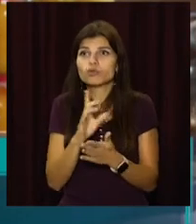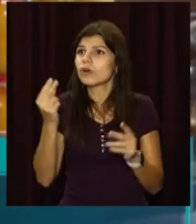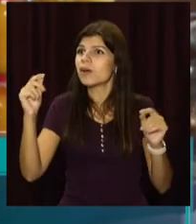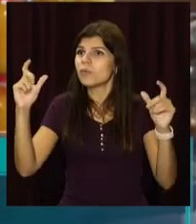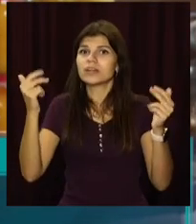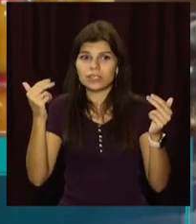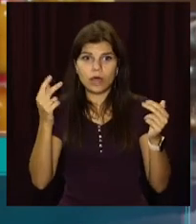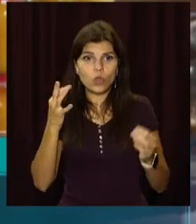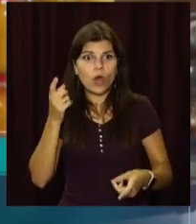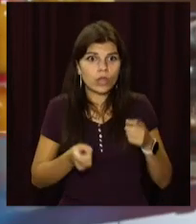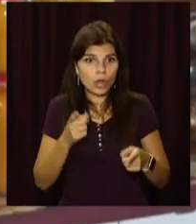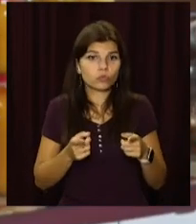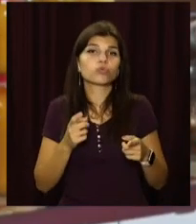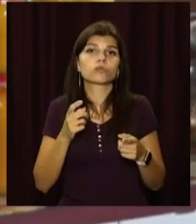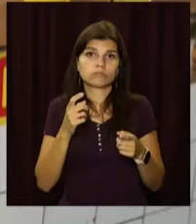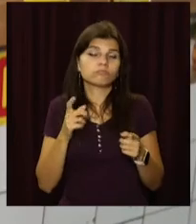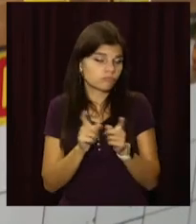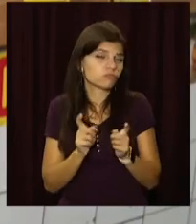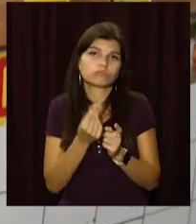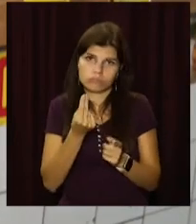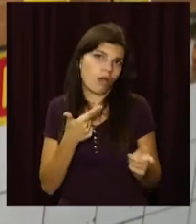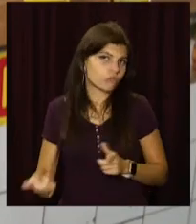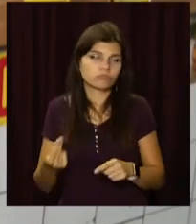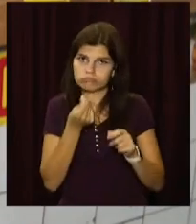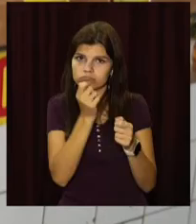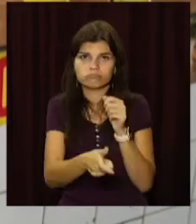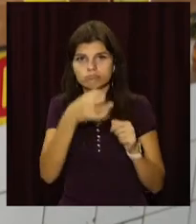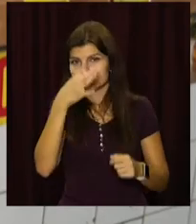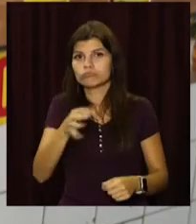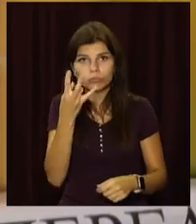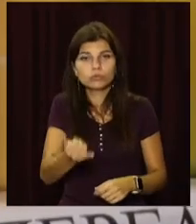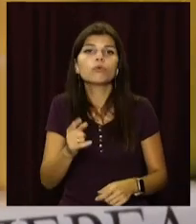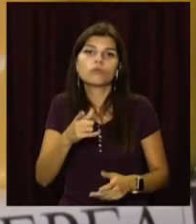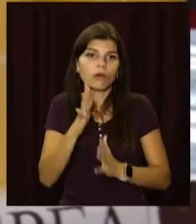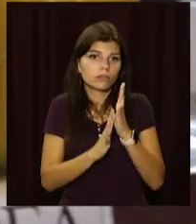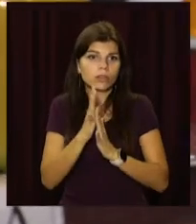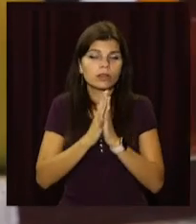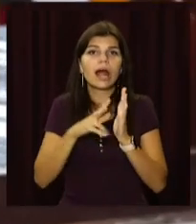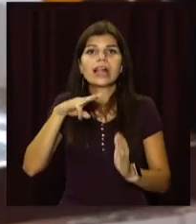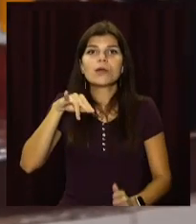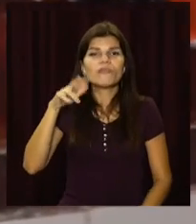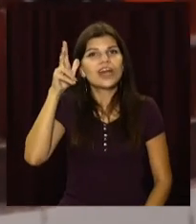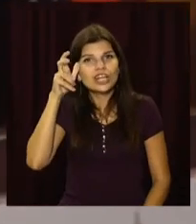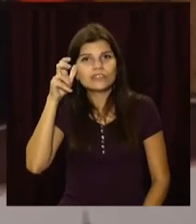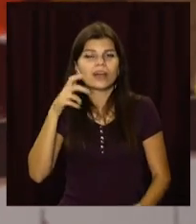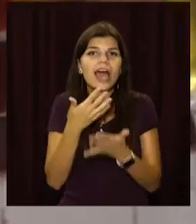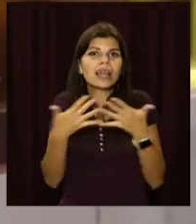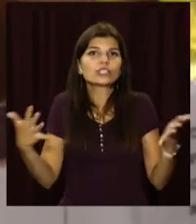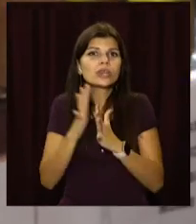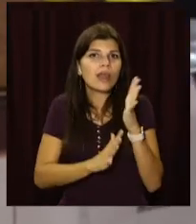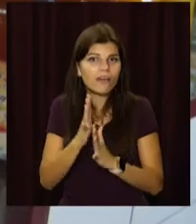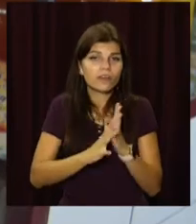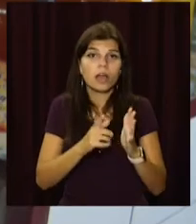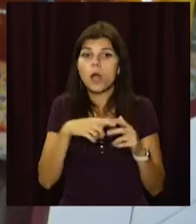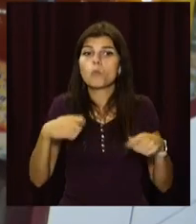цін, за натурпродукт все-таки готова давати таку ціну. Прилавки на ринку заповнені натурпродуктом – травневий, липовий, гречаний, різнотрав'я.